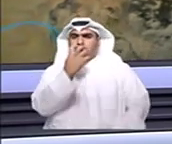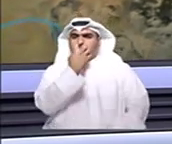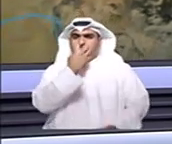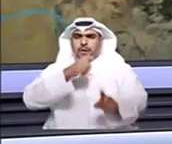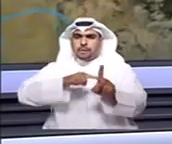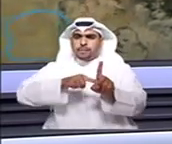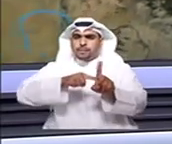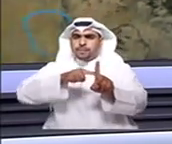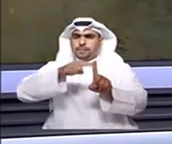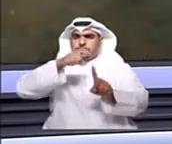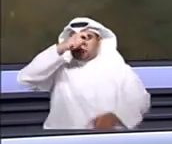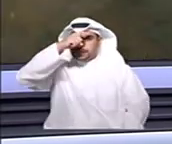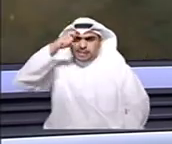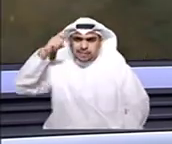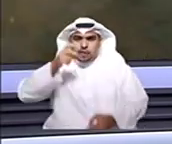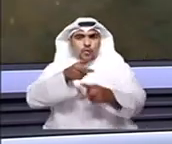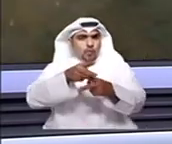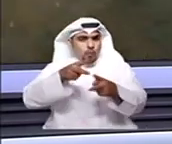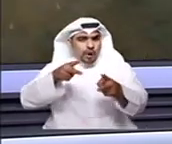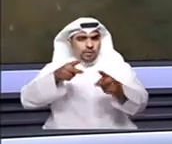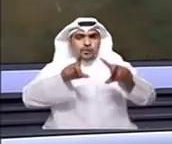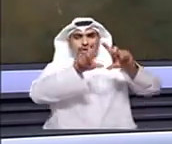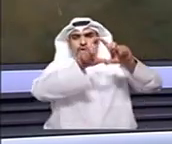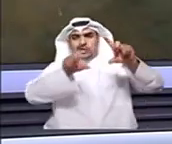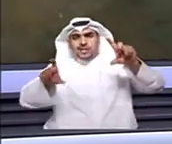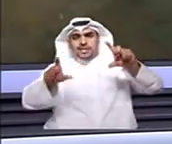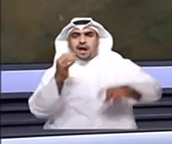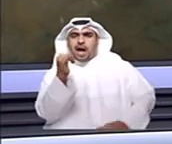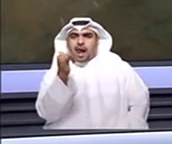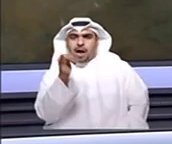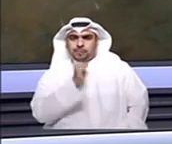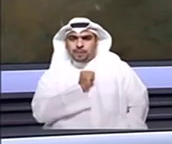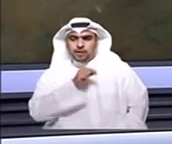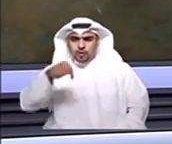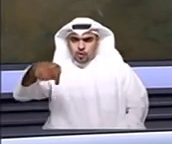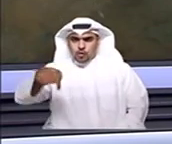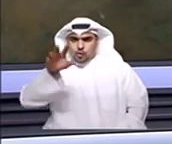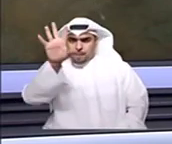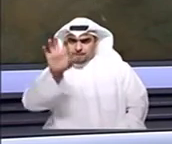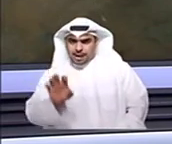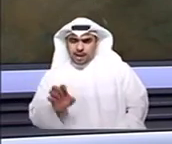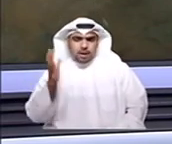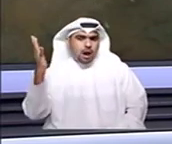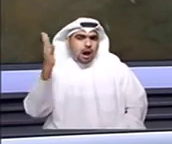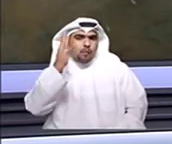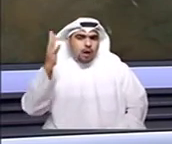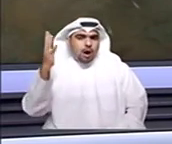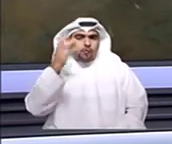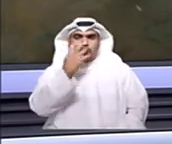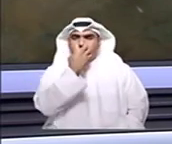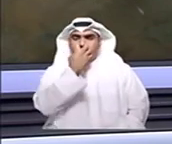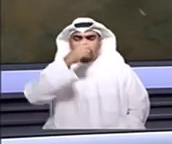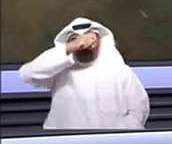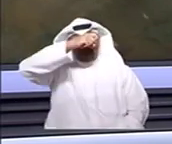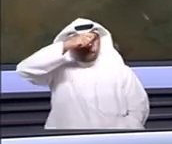شبه الجزيرة العربية. الليلة أجوانا حارة إلى حارة نسبيا مع رياح شمالية غربية خفيفة على معتدلة سرعة، تتراوح سرعتها ما